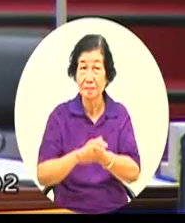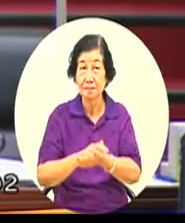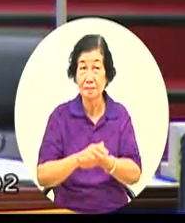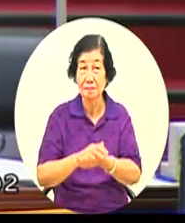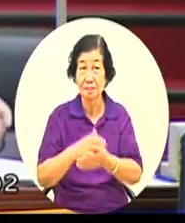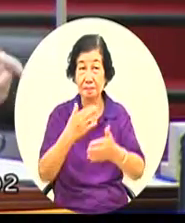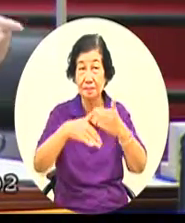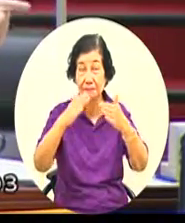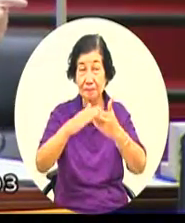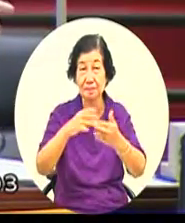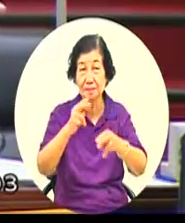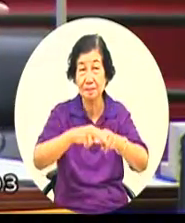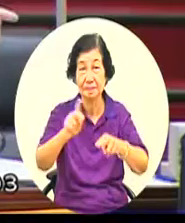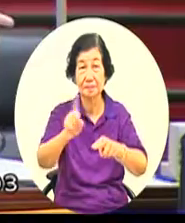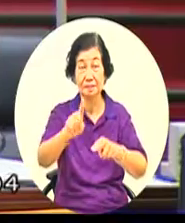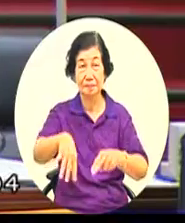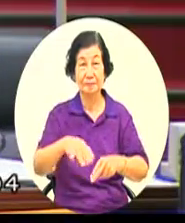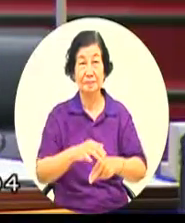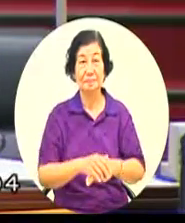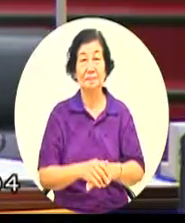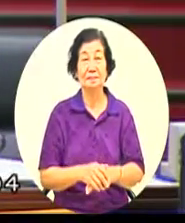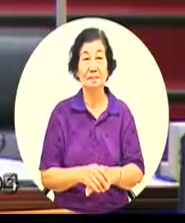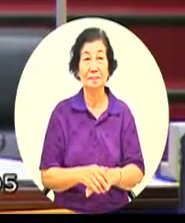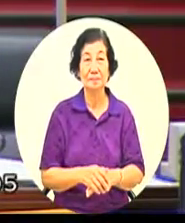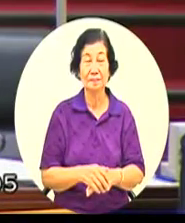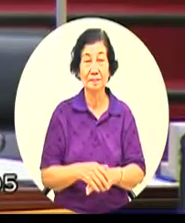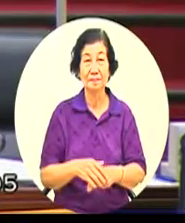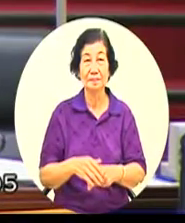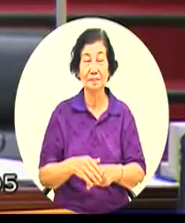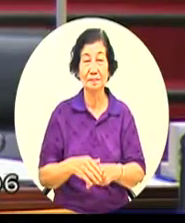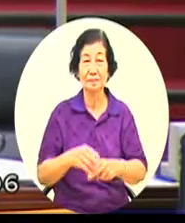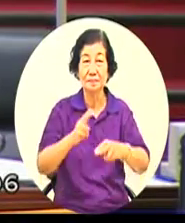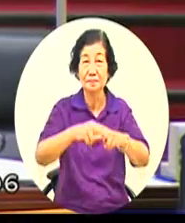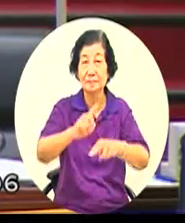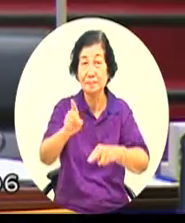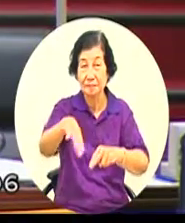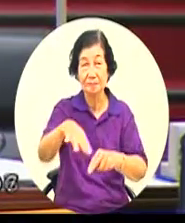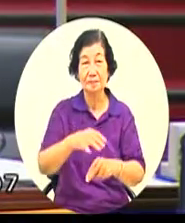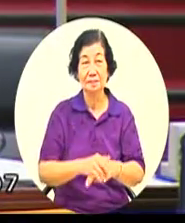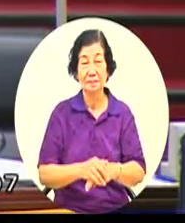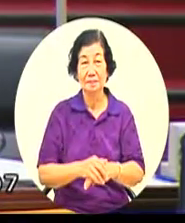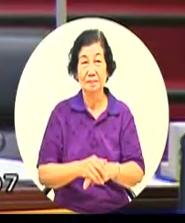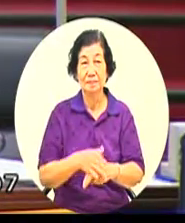坐哪里？是不是让一个位置给校长坐？